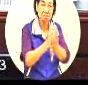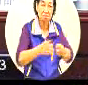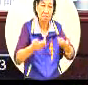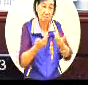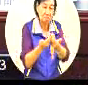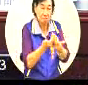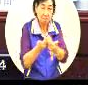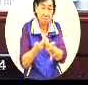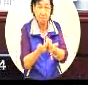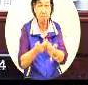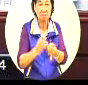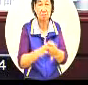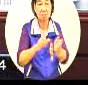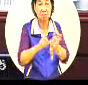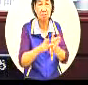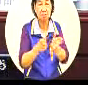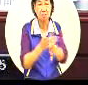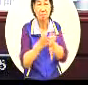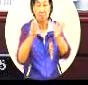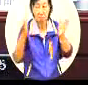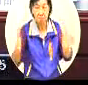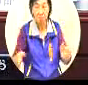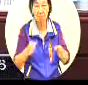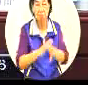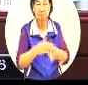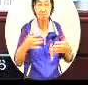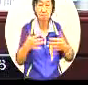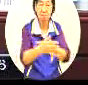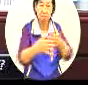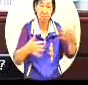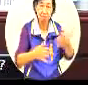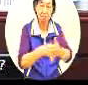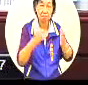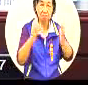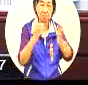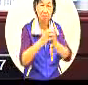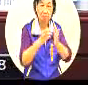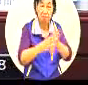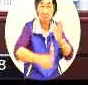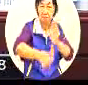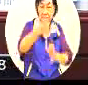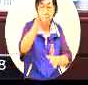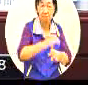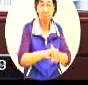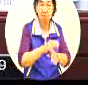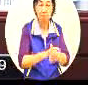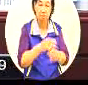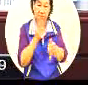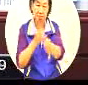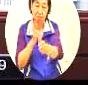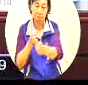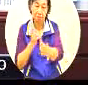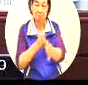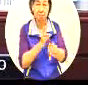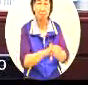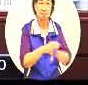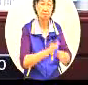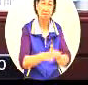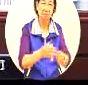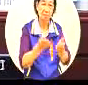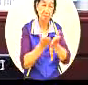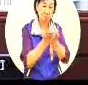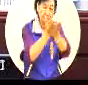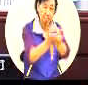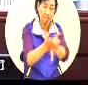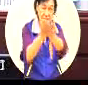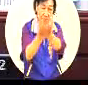局长能不能在这个部分，我干嘛你也调派那个古爷轮船，所以局长答复我，原